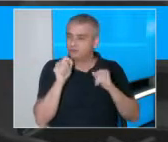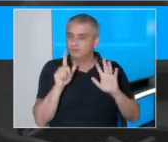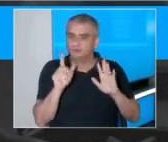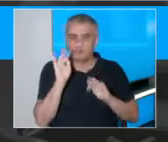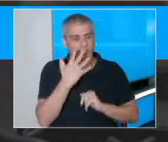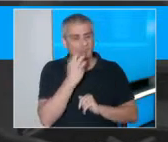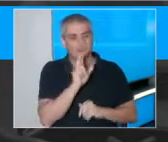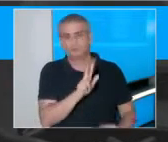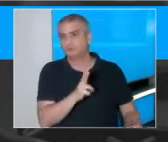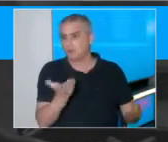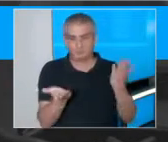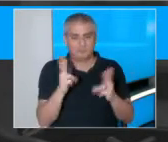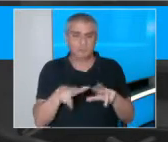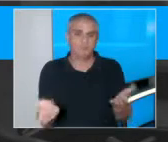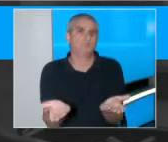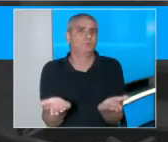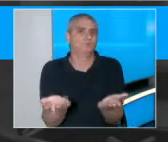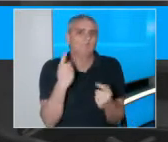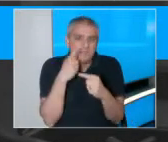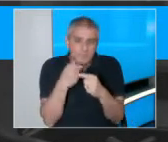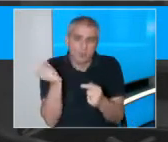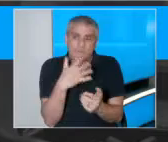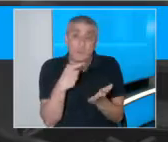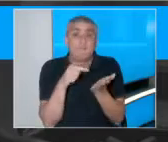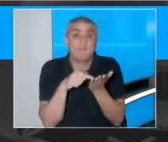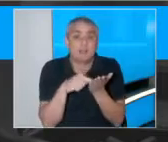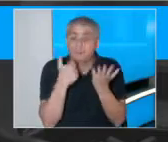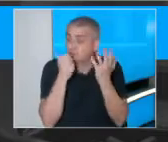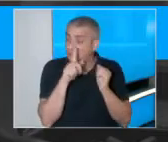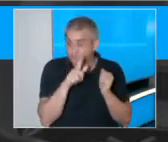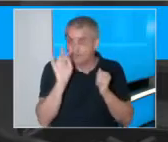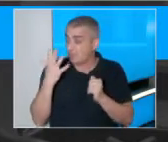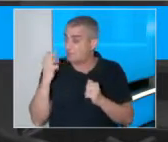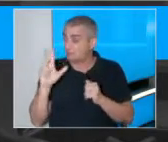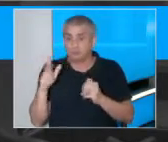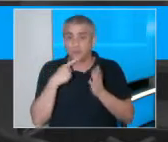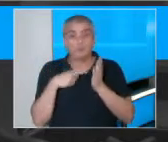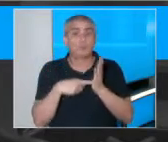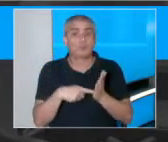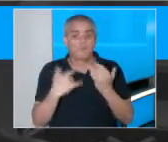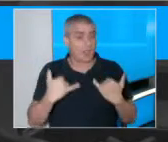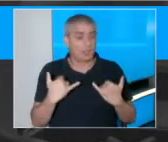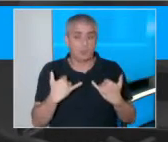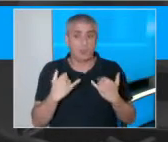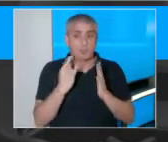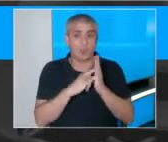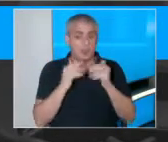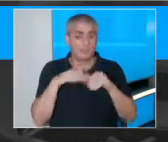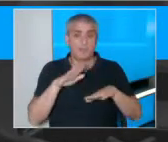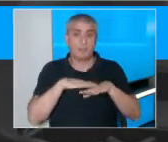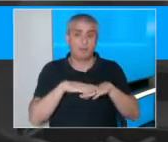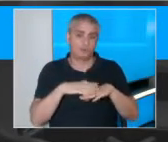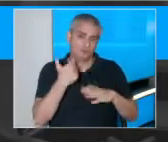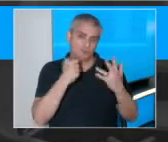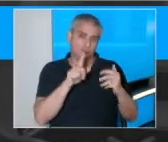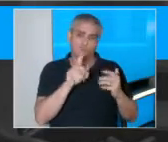67 נגד 53. זו המציאות, ובדיוק משם זה בא. ולכן, כשהם 67 נגד 53, לדוגמה, היום, חוק מגבלת כהונה,